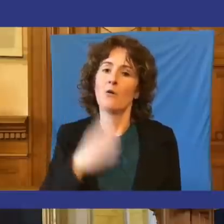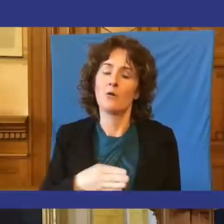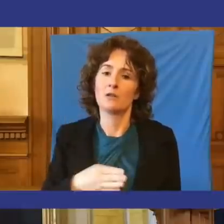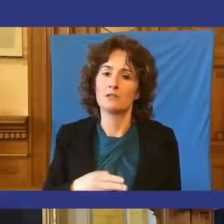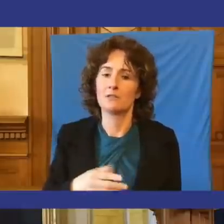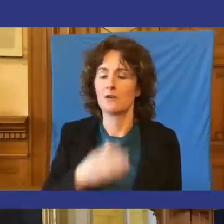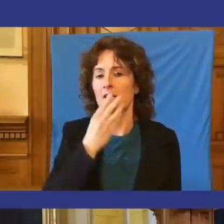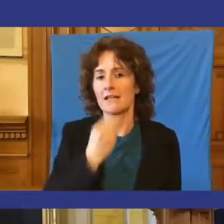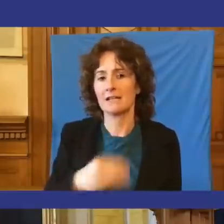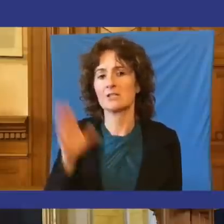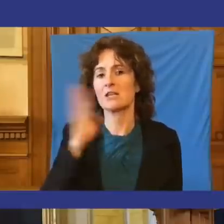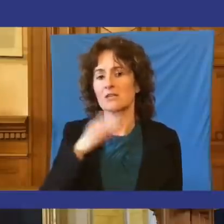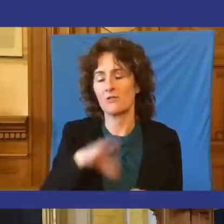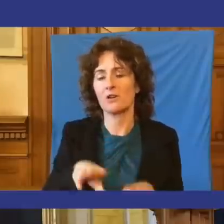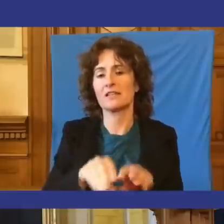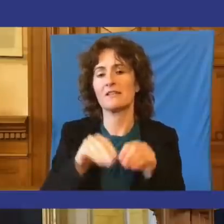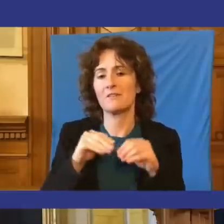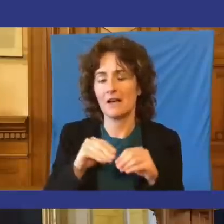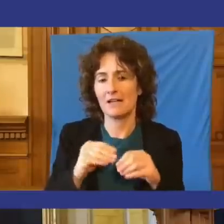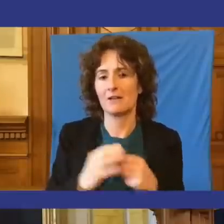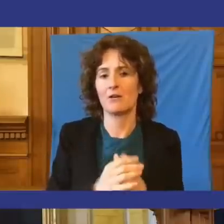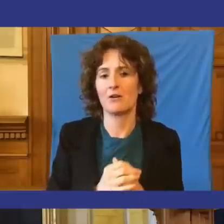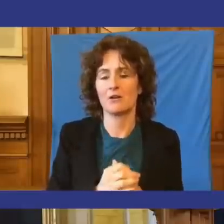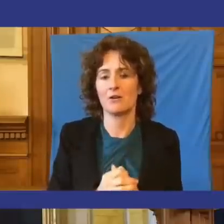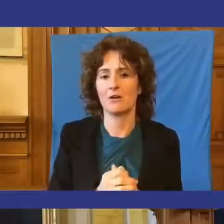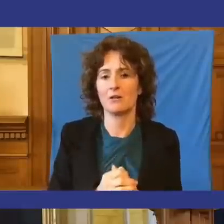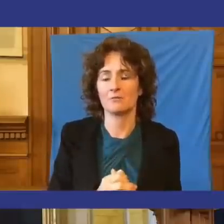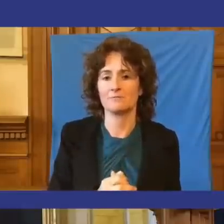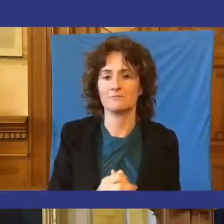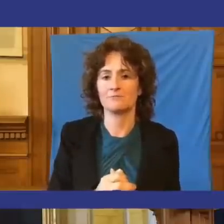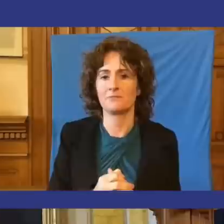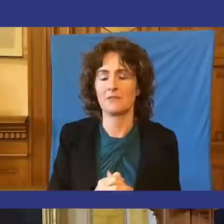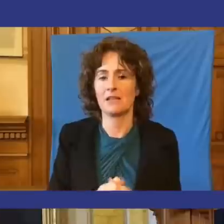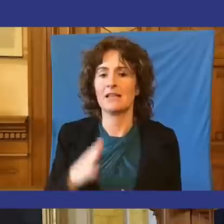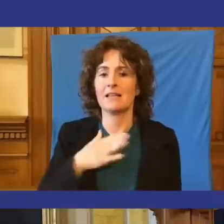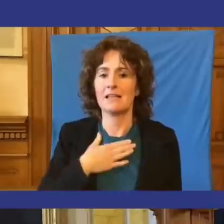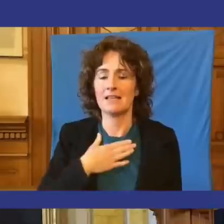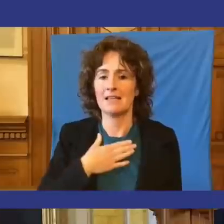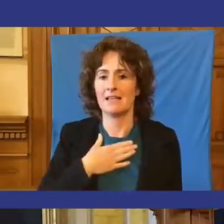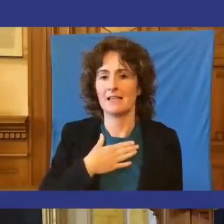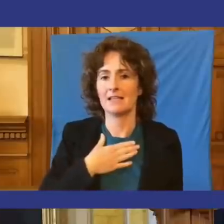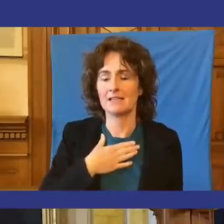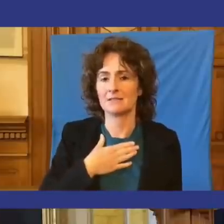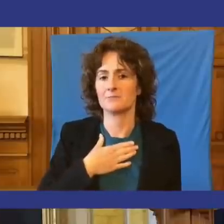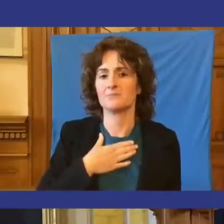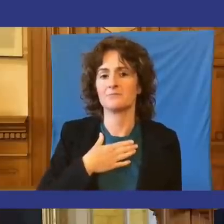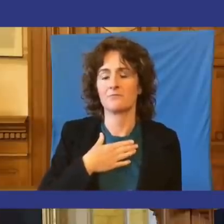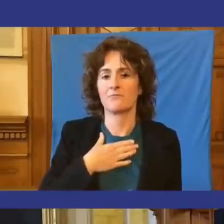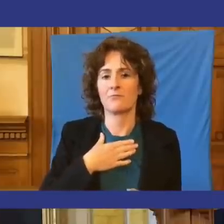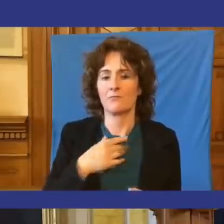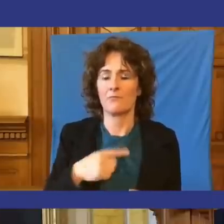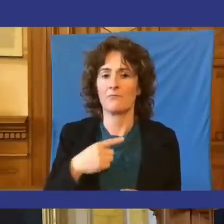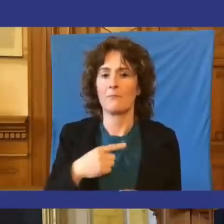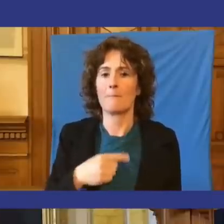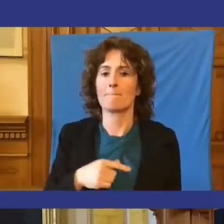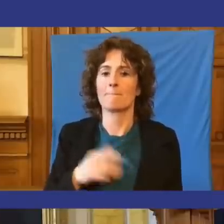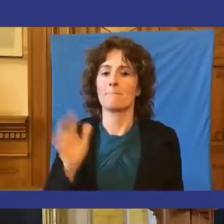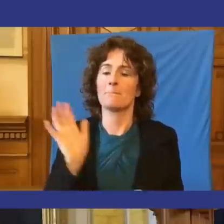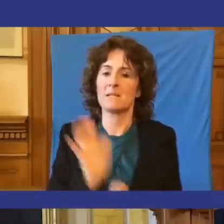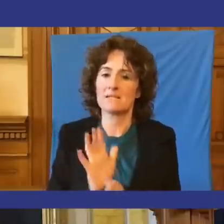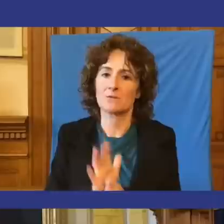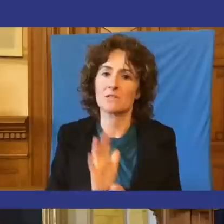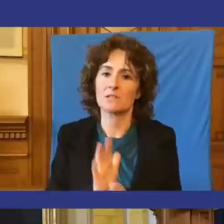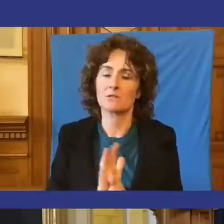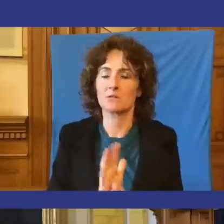ez pusztán annyi, hogy arra azt cáfoltam Tatár Zoltánnak, hogy nincs olyan nem fideszes, aki elvállalná. Ő azt állította, hogy nincs. Egyszerűen nincs olyan